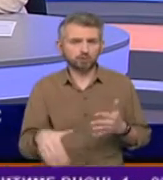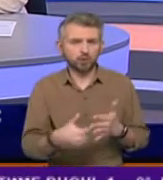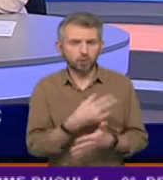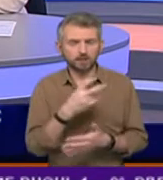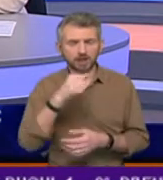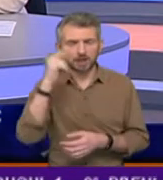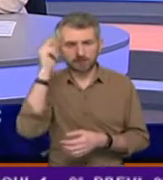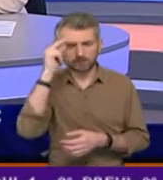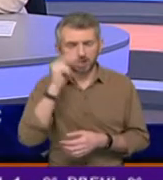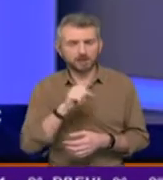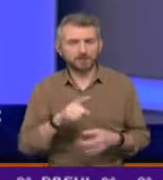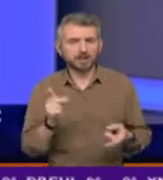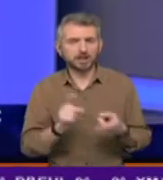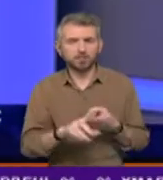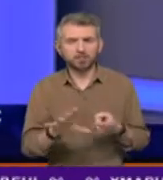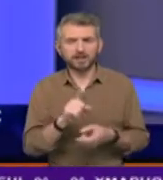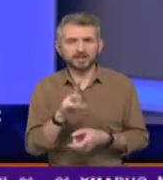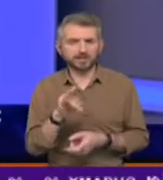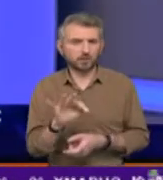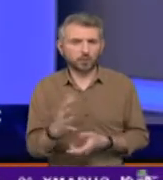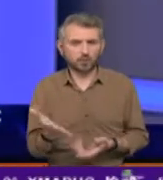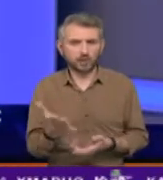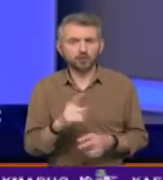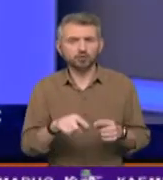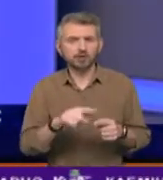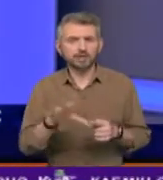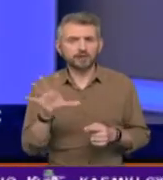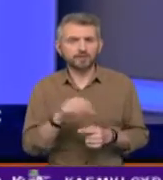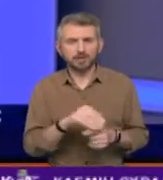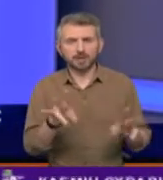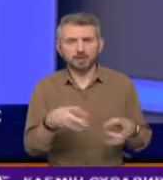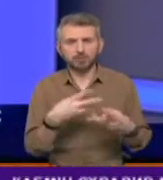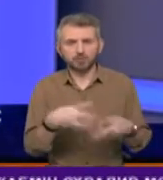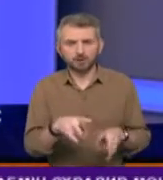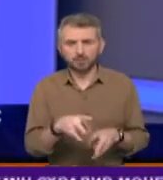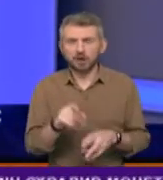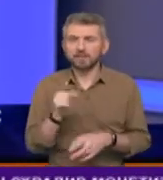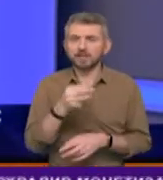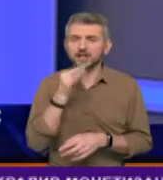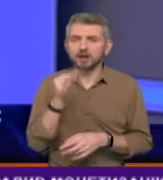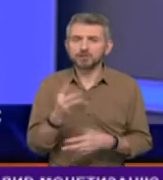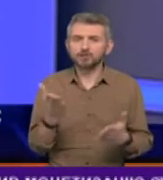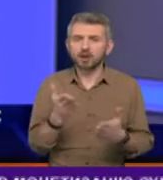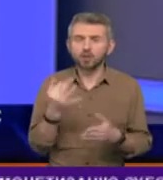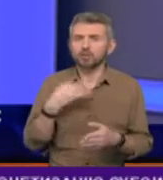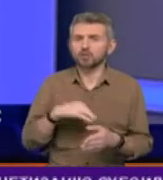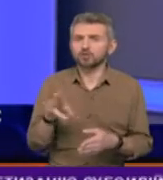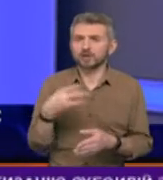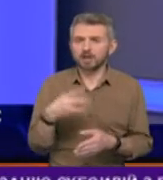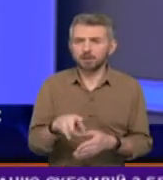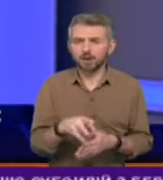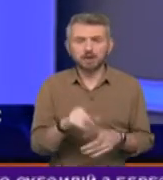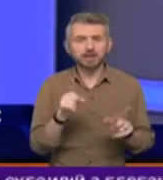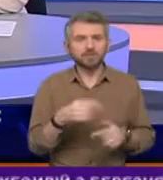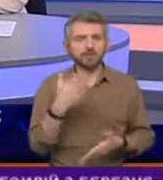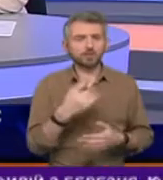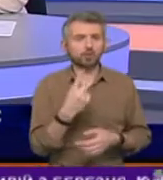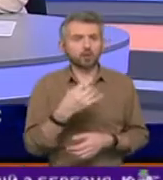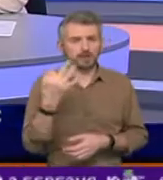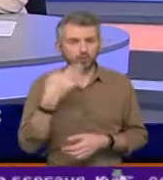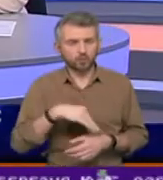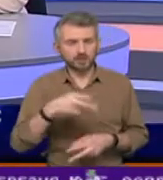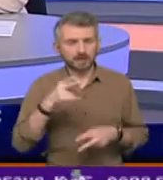ЗНО має поріг, який встановлюється фаховими комісіями, і з української мови це також абсолютно правильно. І